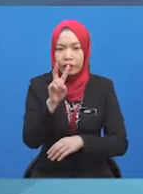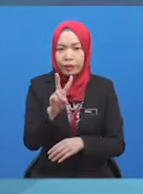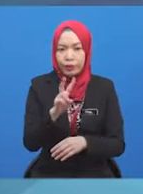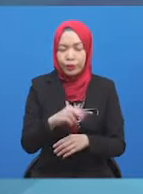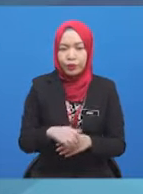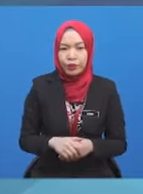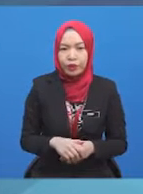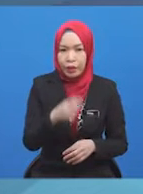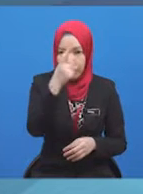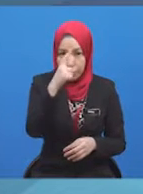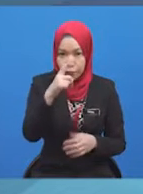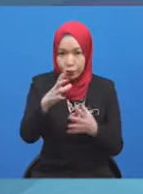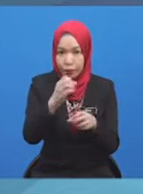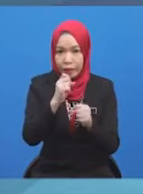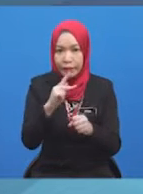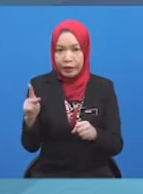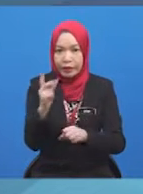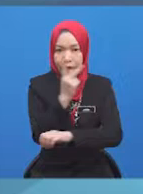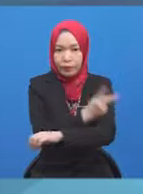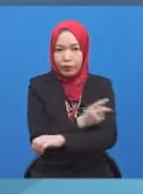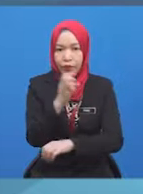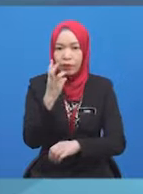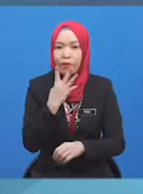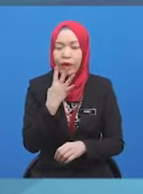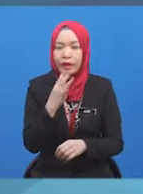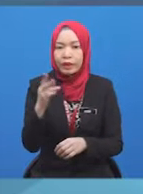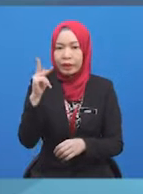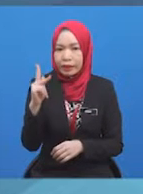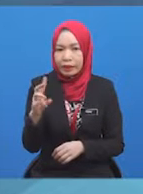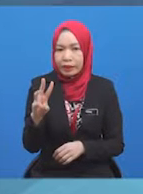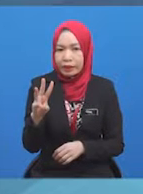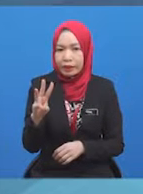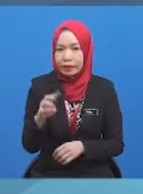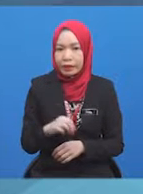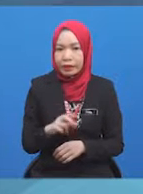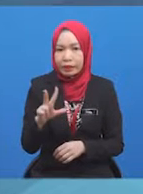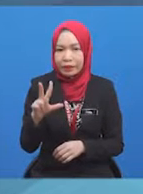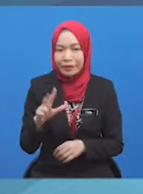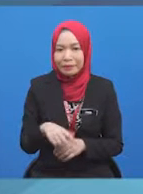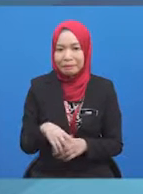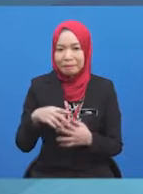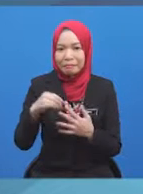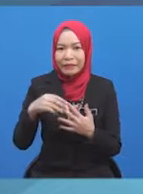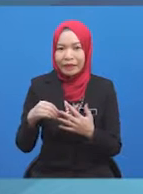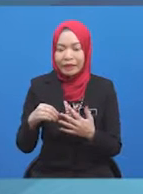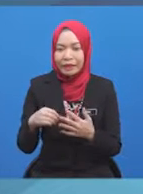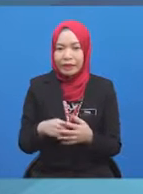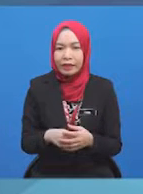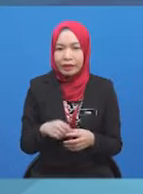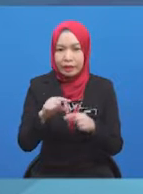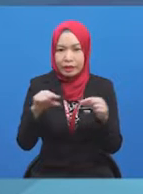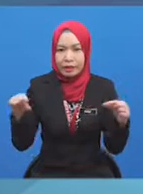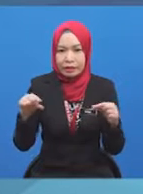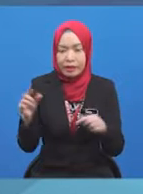Untuk mendapatkan kod warna yang ketiga, klik di bawah garisan melintang gradient tool, klik dua kali pada